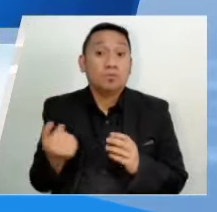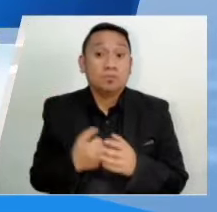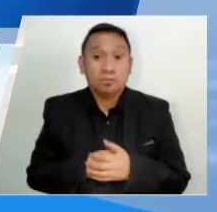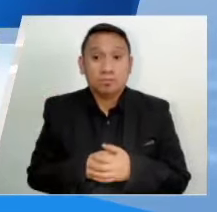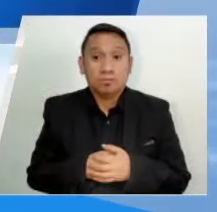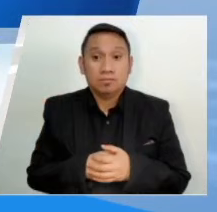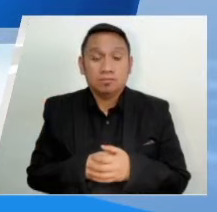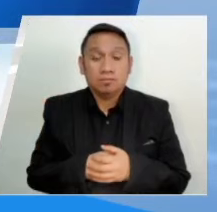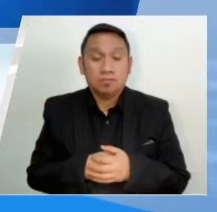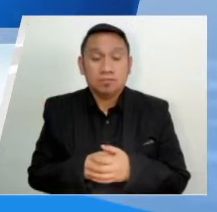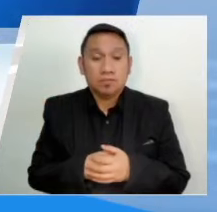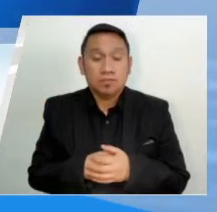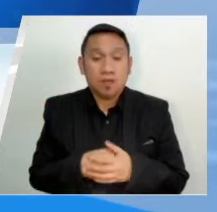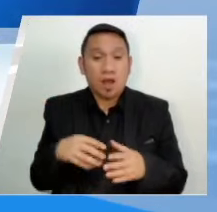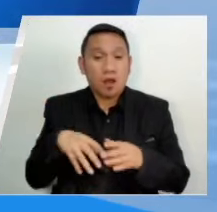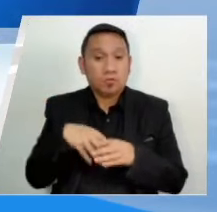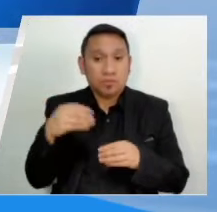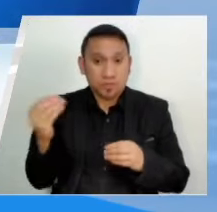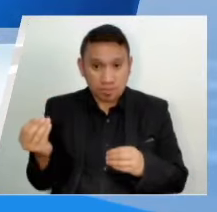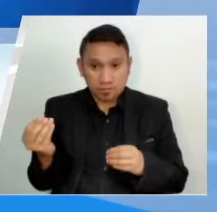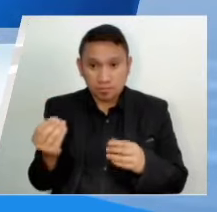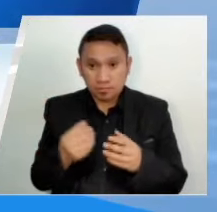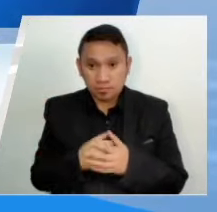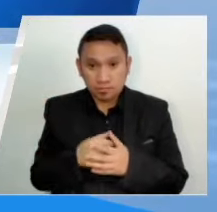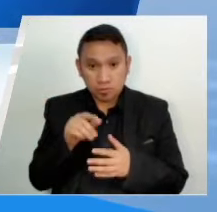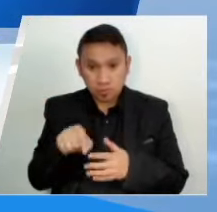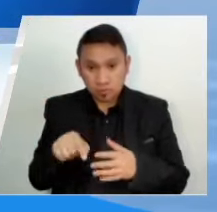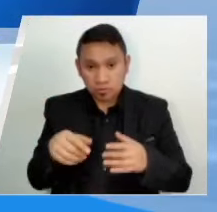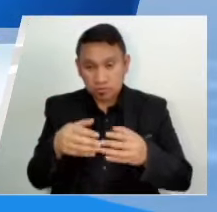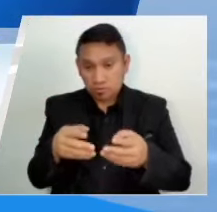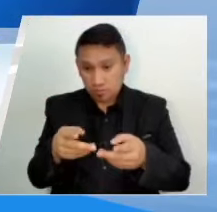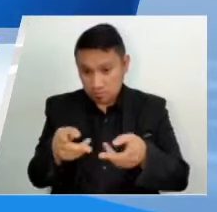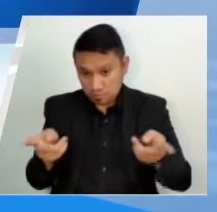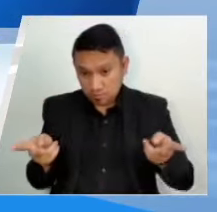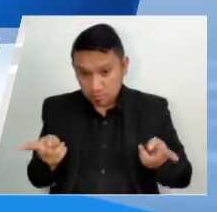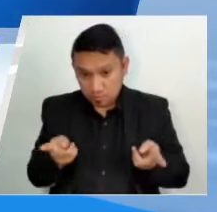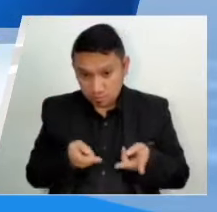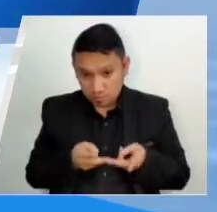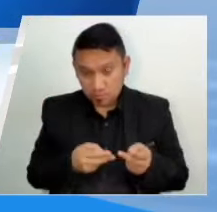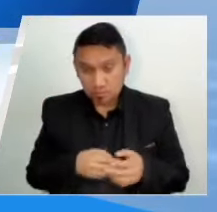premises that you have raided without the benefit of